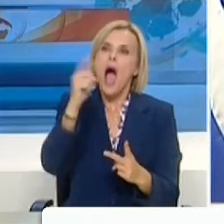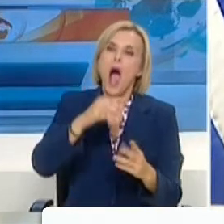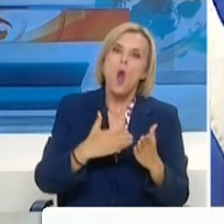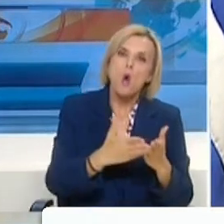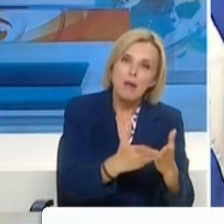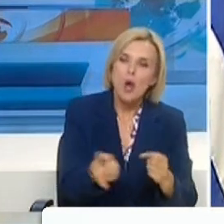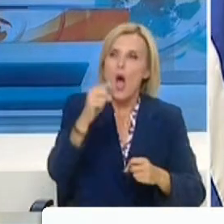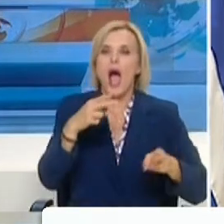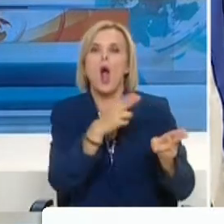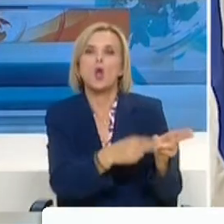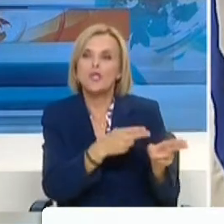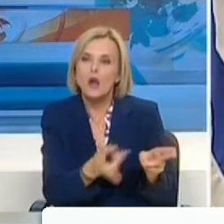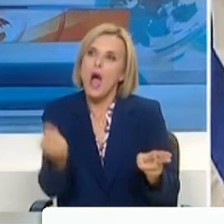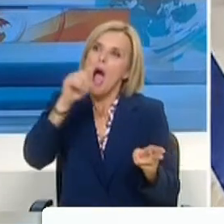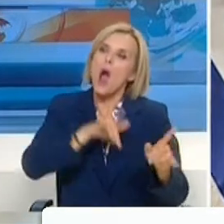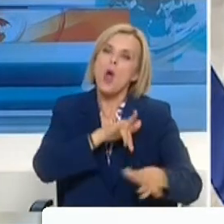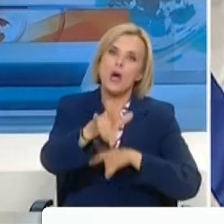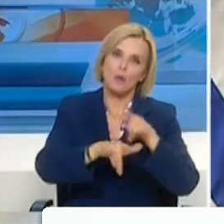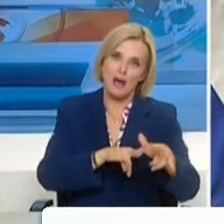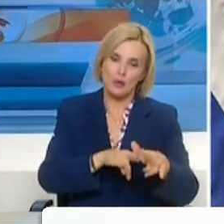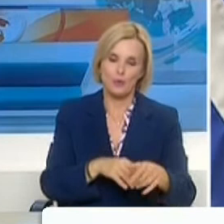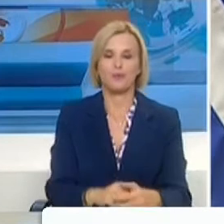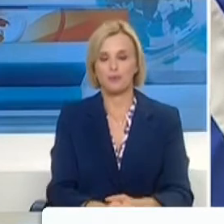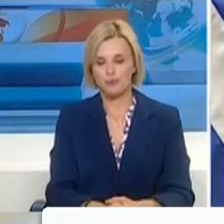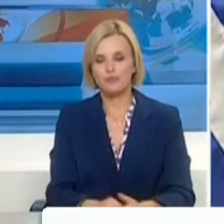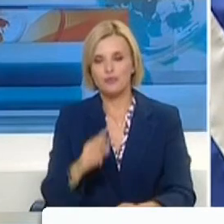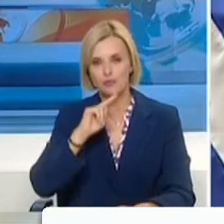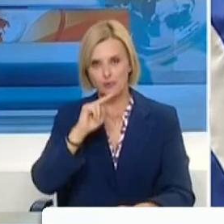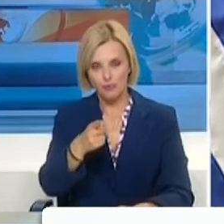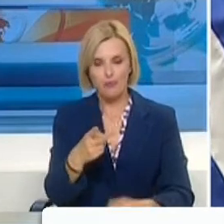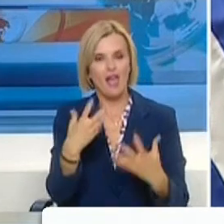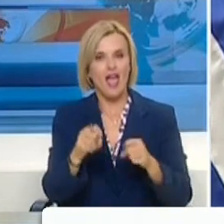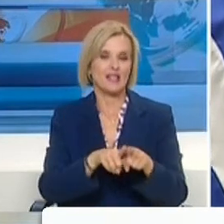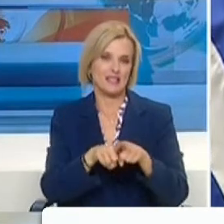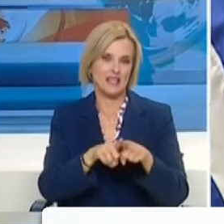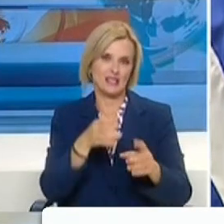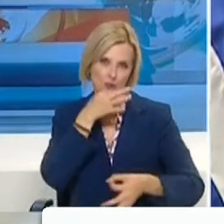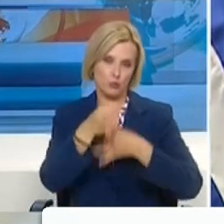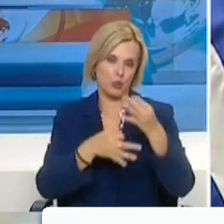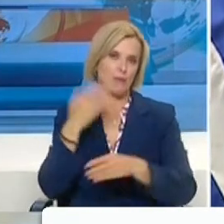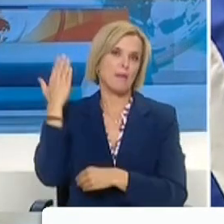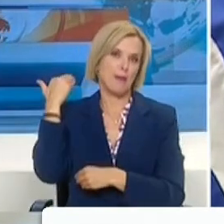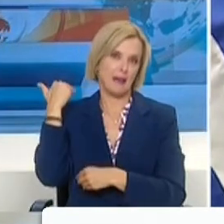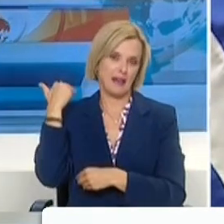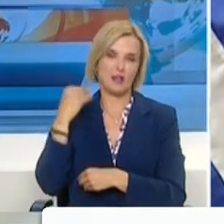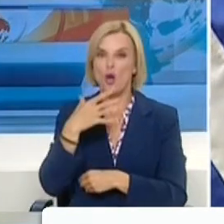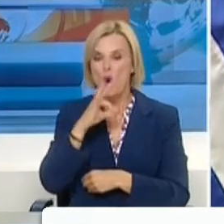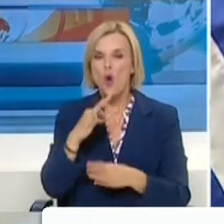Αγγίζει λιγάκι το θέμα που μιλήσαμε, για το οποίο μιλήσαμε προηγουμένως, και νομίζω αγγίζει και πρακτικά θέματα τα οποία δεν τα έχει λύσει η